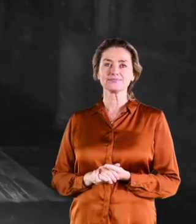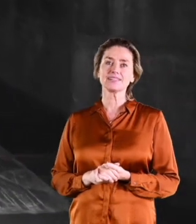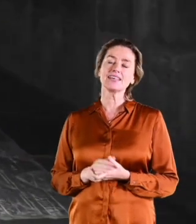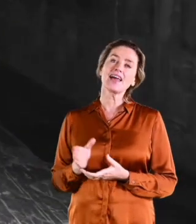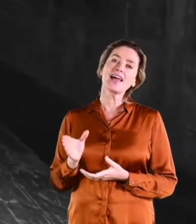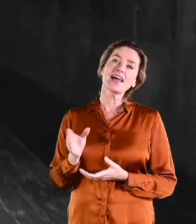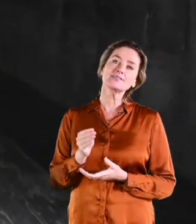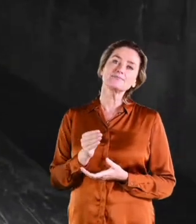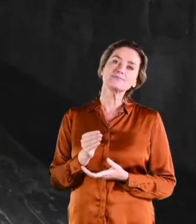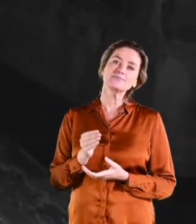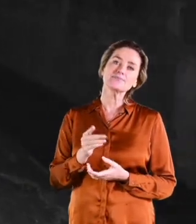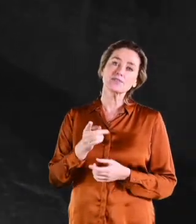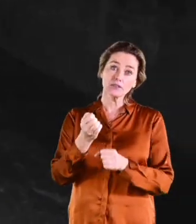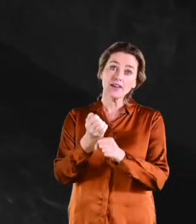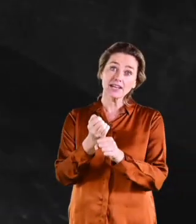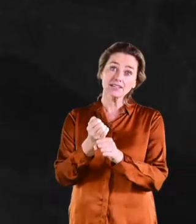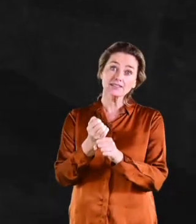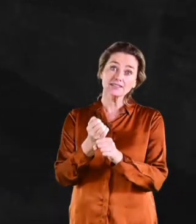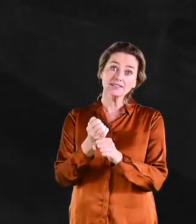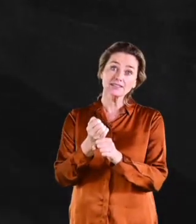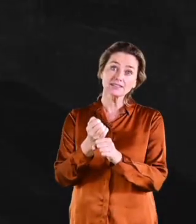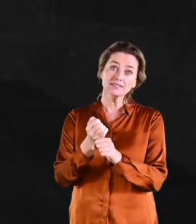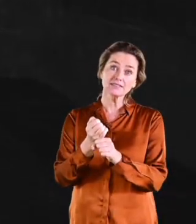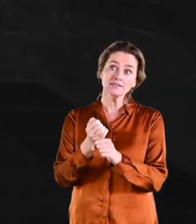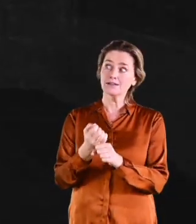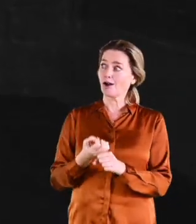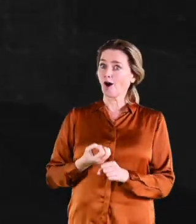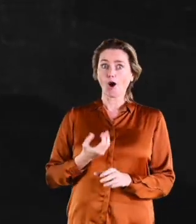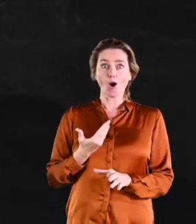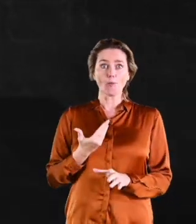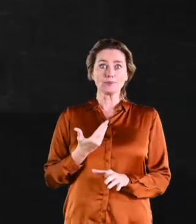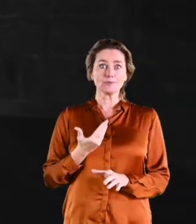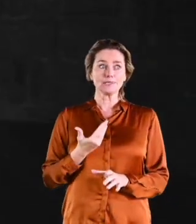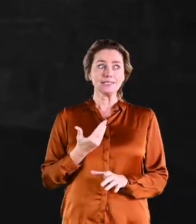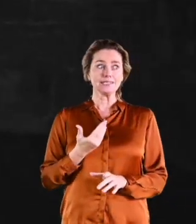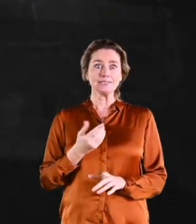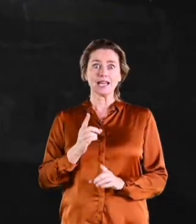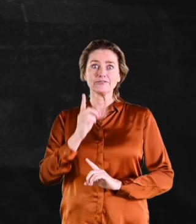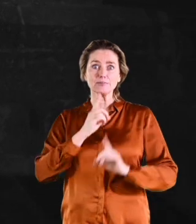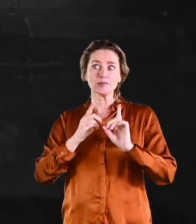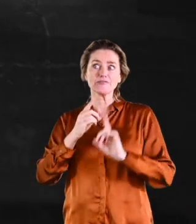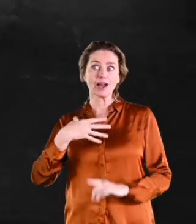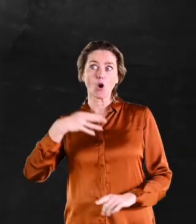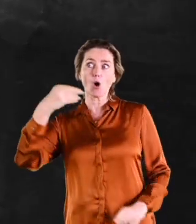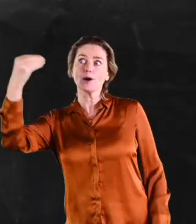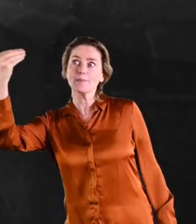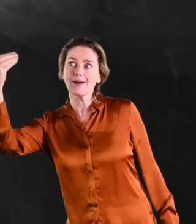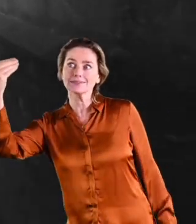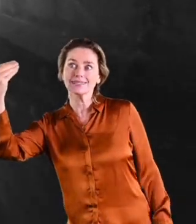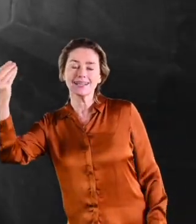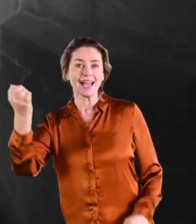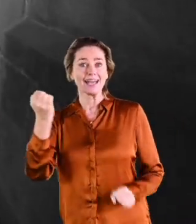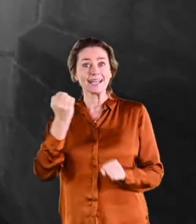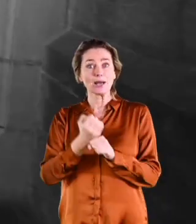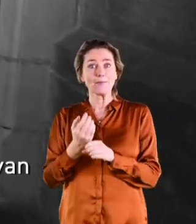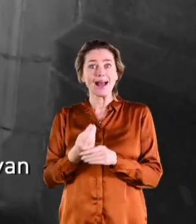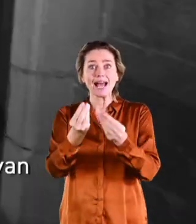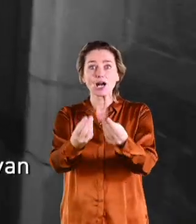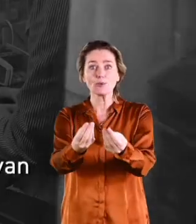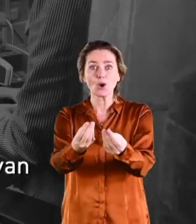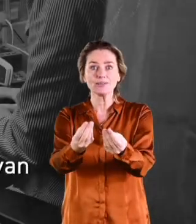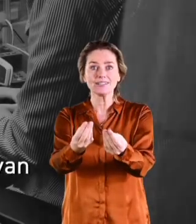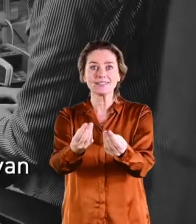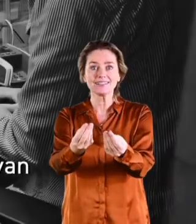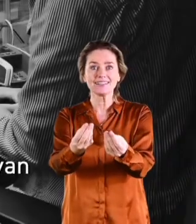En dat werk, opeens pikt iemand mijn verhaal op en ik bied je een baan aan. Ik heb nu